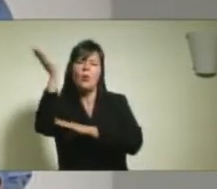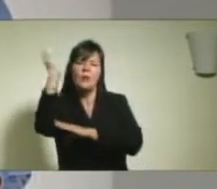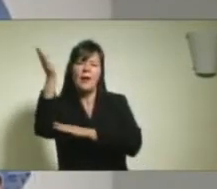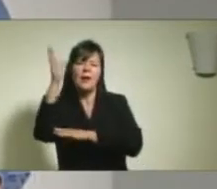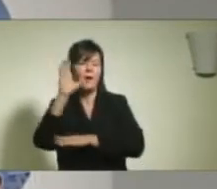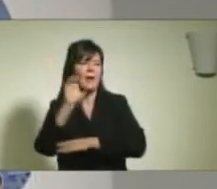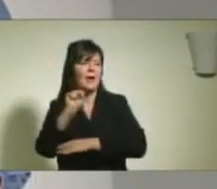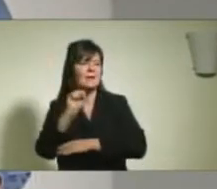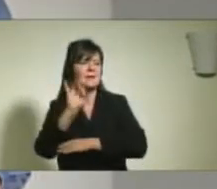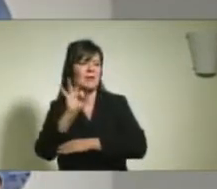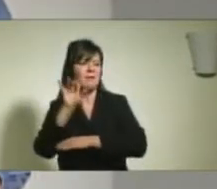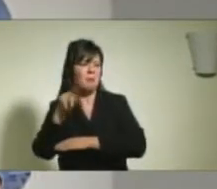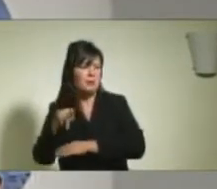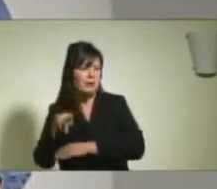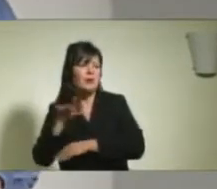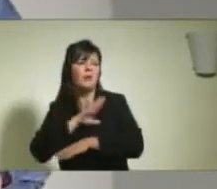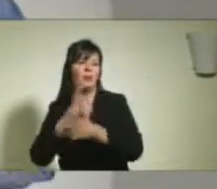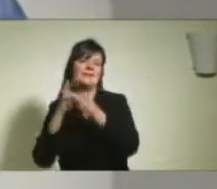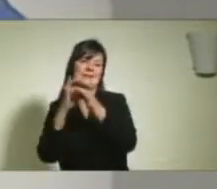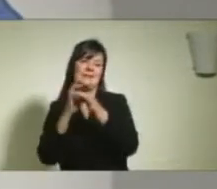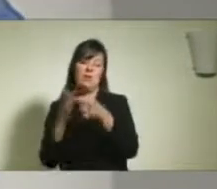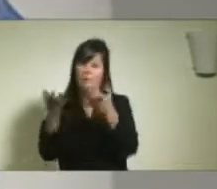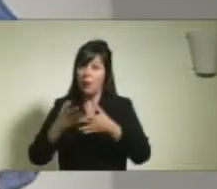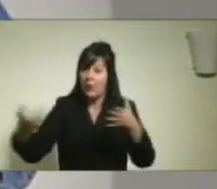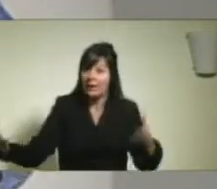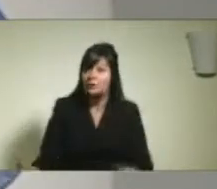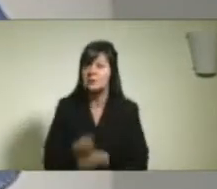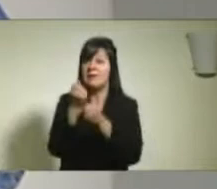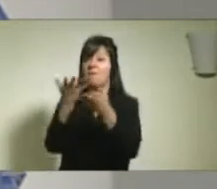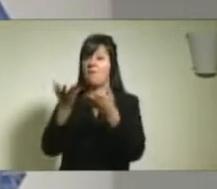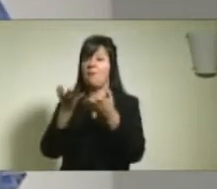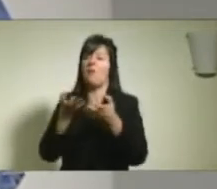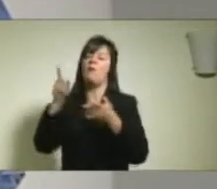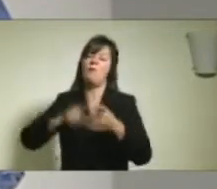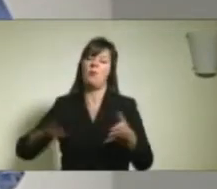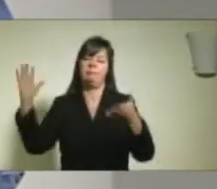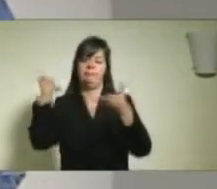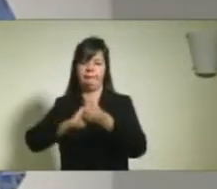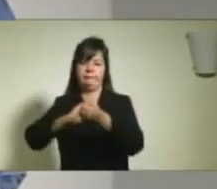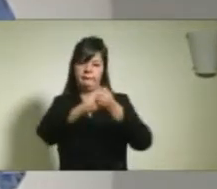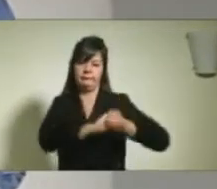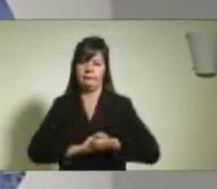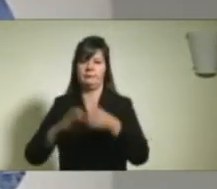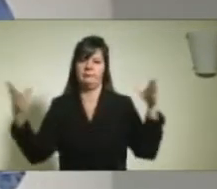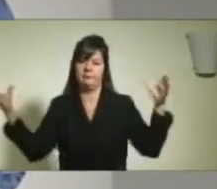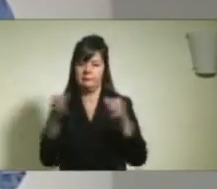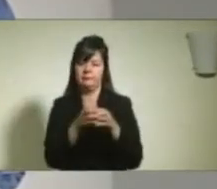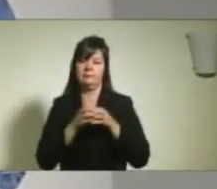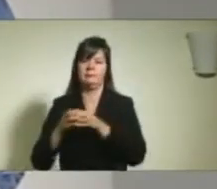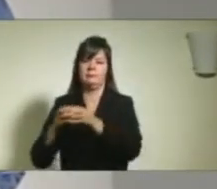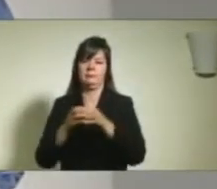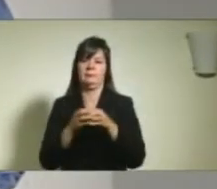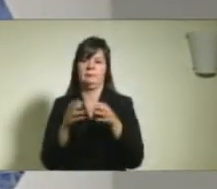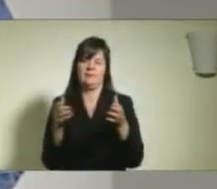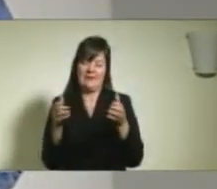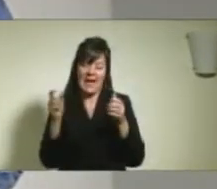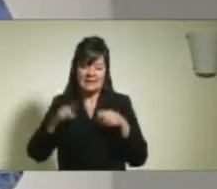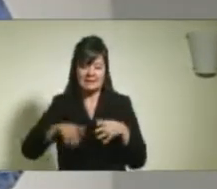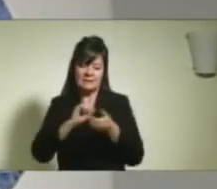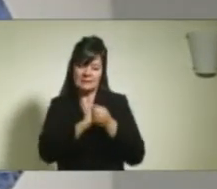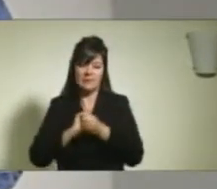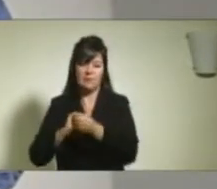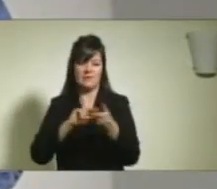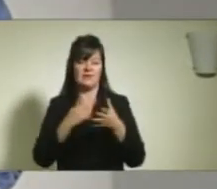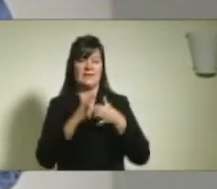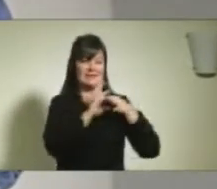les syndicats veulent réussir, nous devons vraiment nous mettre ensemble. Et ça, c'est une occasion en or. Là, les syndicats pourront